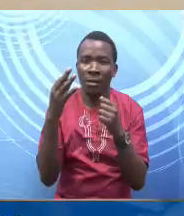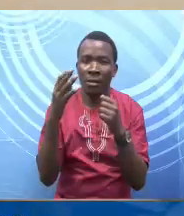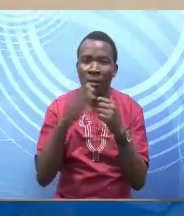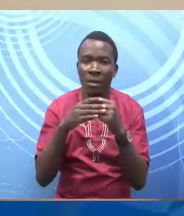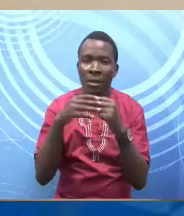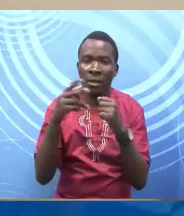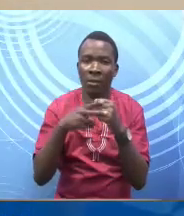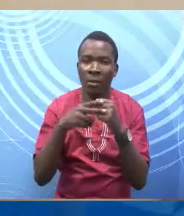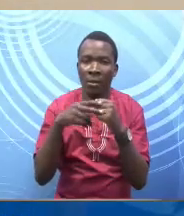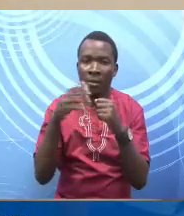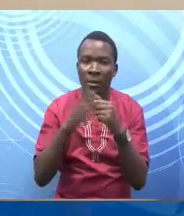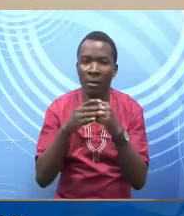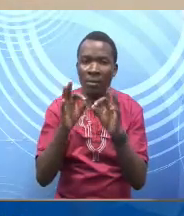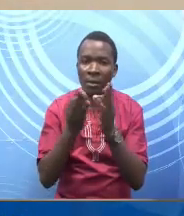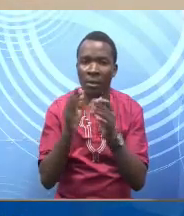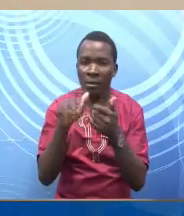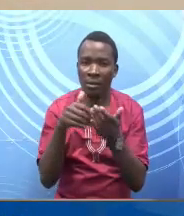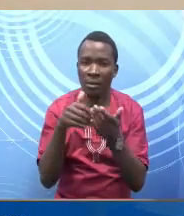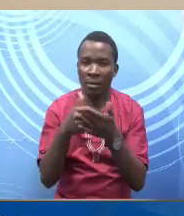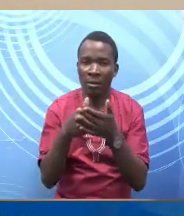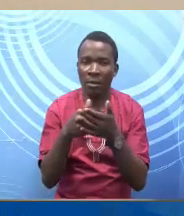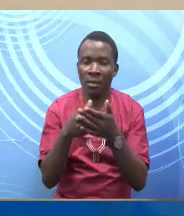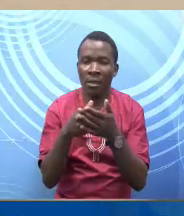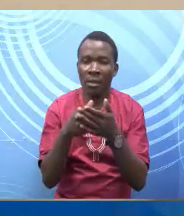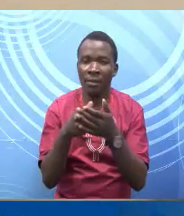3,379 iyo miryango yose hamwe uko ari